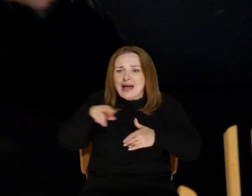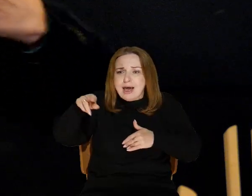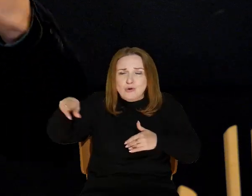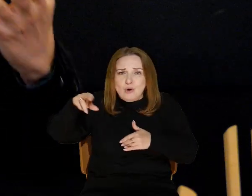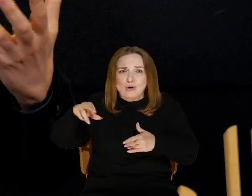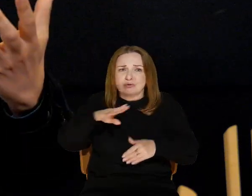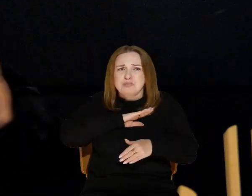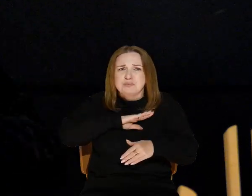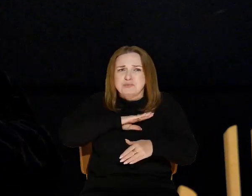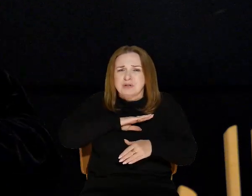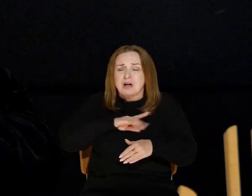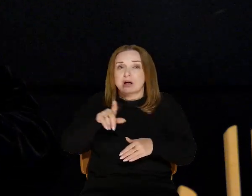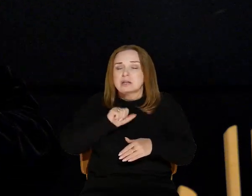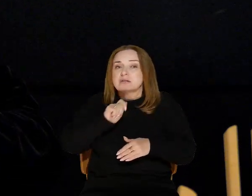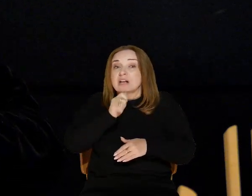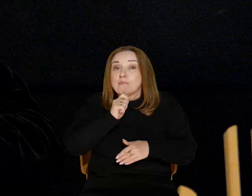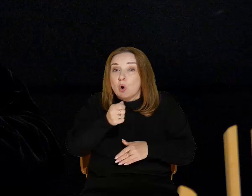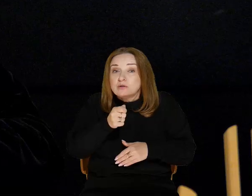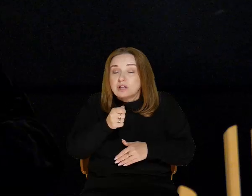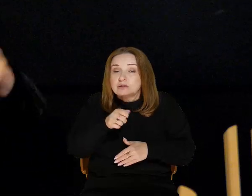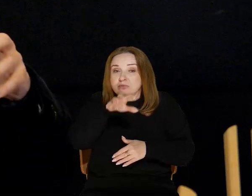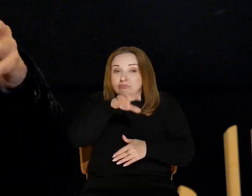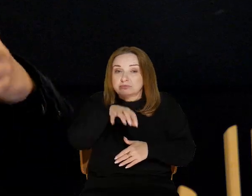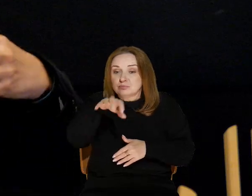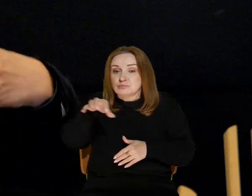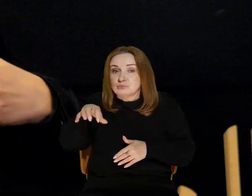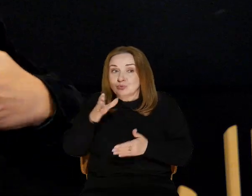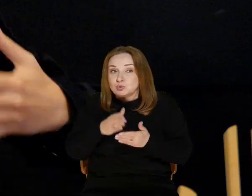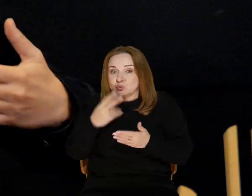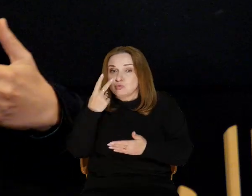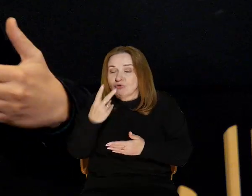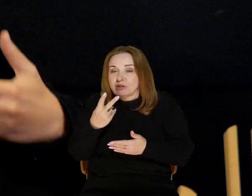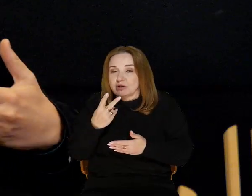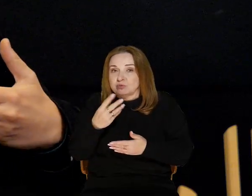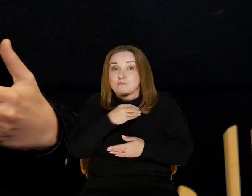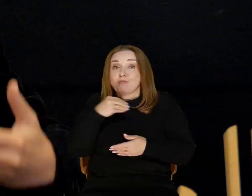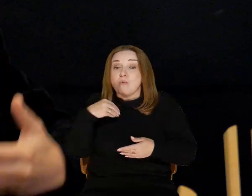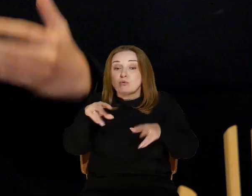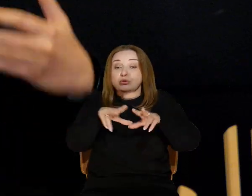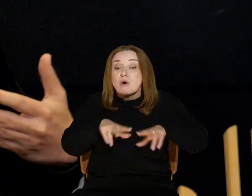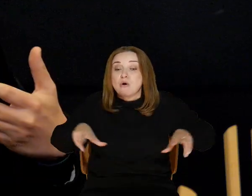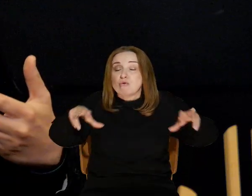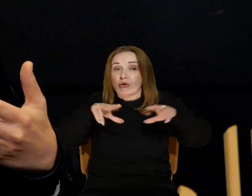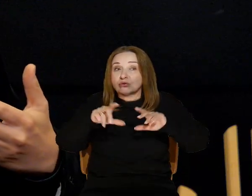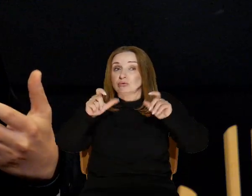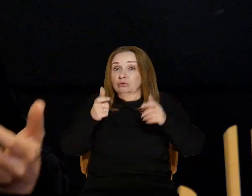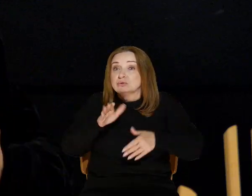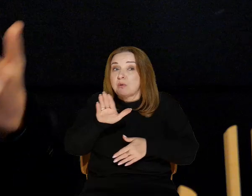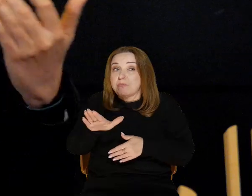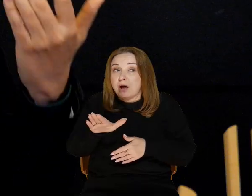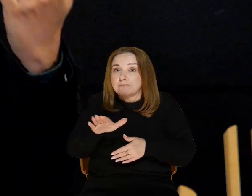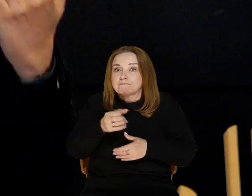tych znakomitych reportaży, pokazuje co w polskich rodzinach pozostało też, co można odkryć w historii polskich